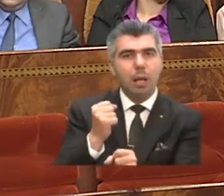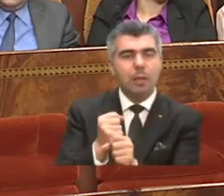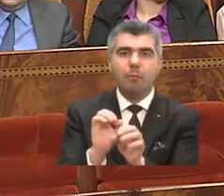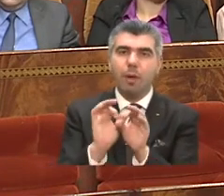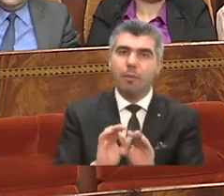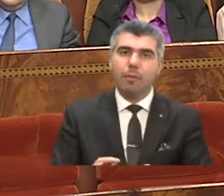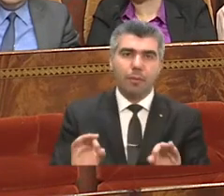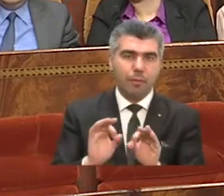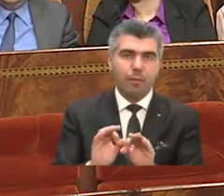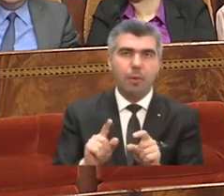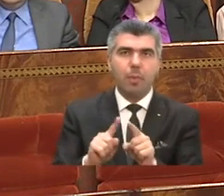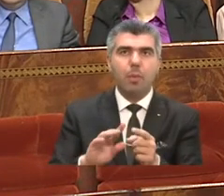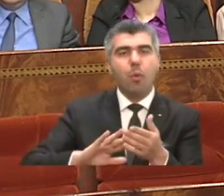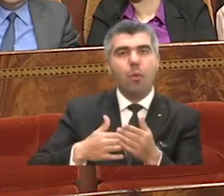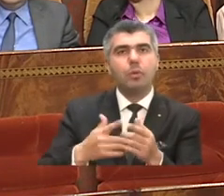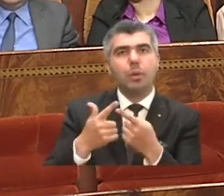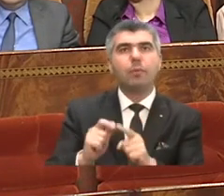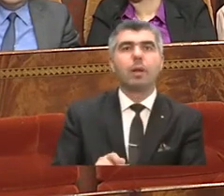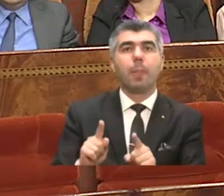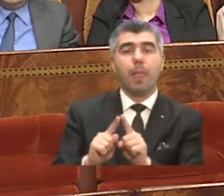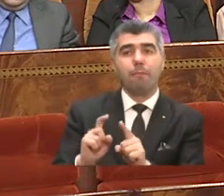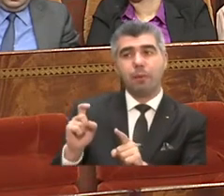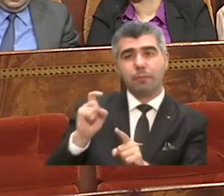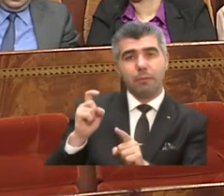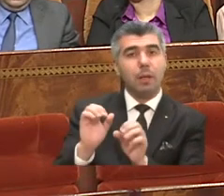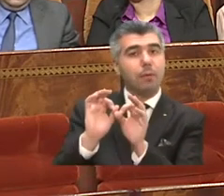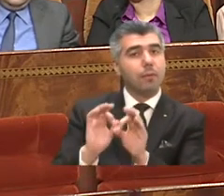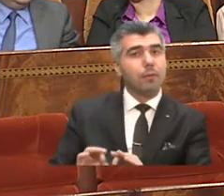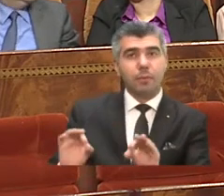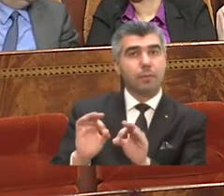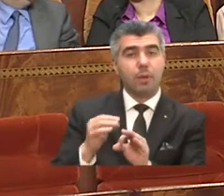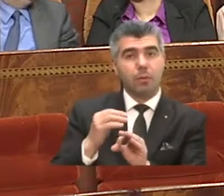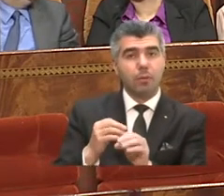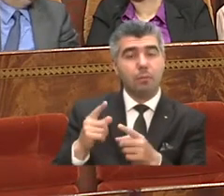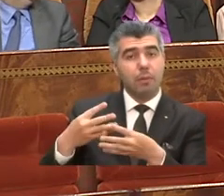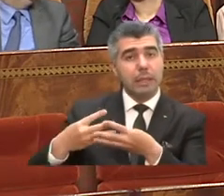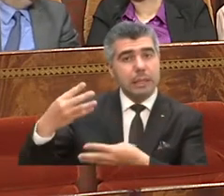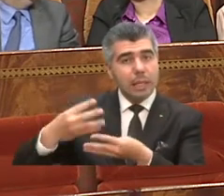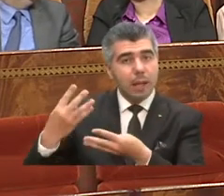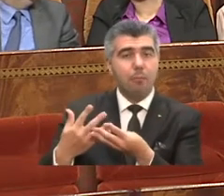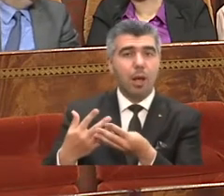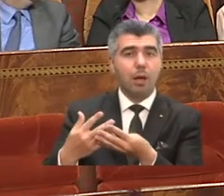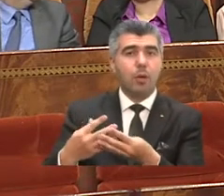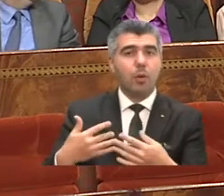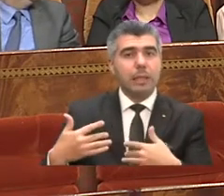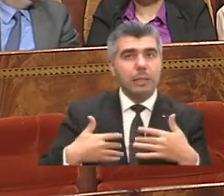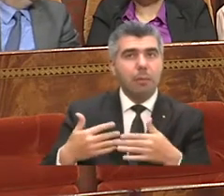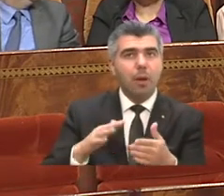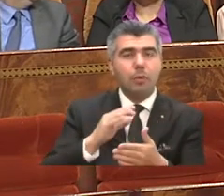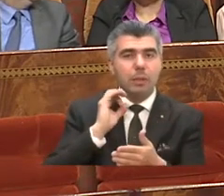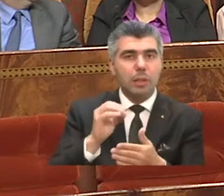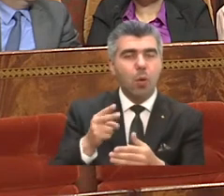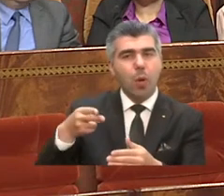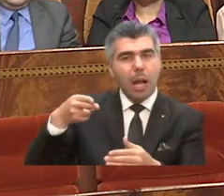كاينش امكانيات شغل متواصل وفي ظل الدخل الغير قار، راه هاد الفنانين هادو وبما فيهم طبعا انت تكلمتي حتى على